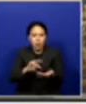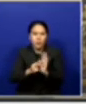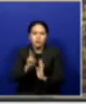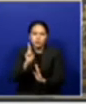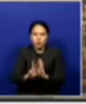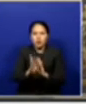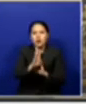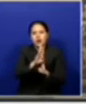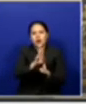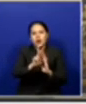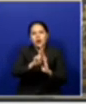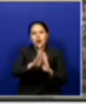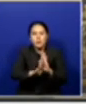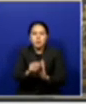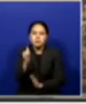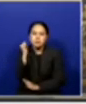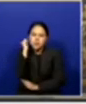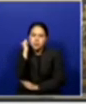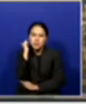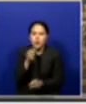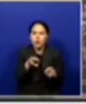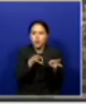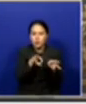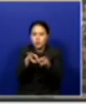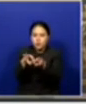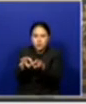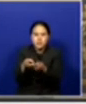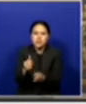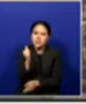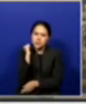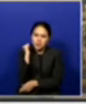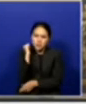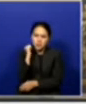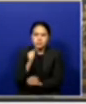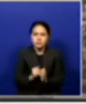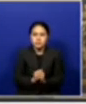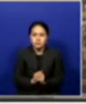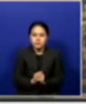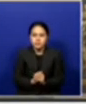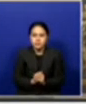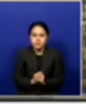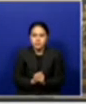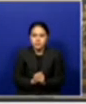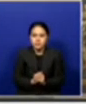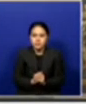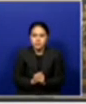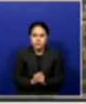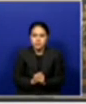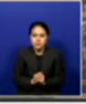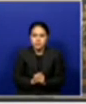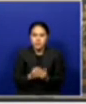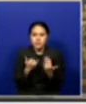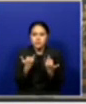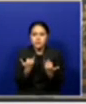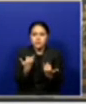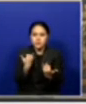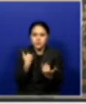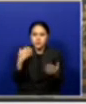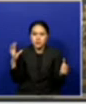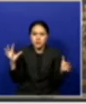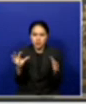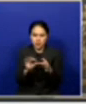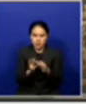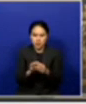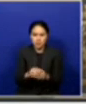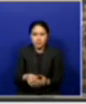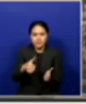การคลังเดิมเห็นทราบข่าวว่าจะแก้กรอบวินัยการคลังเรื่องของสัดส่วนหนี้สาธารณะบอ